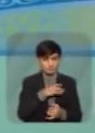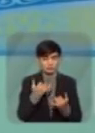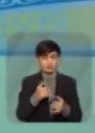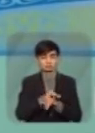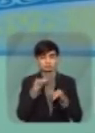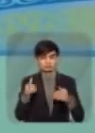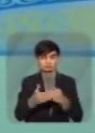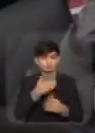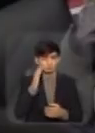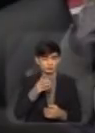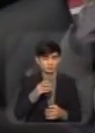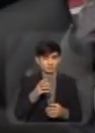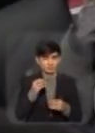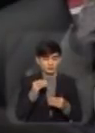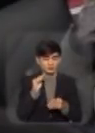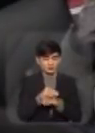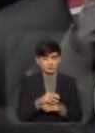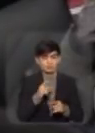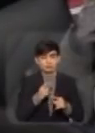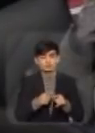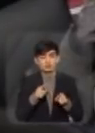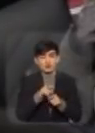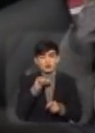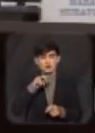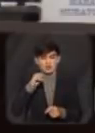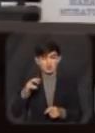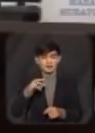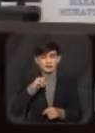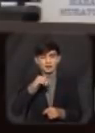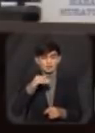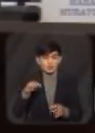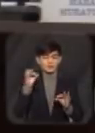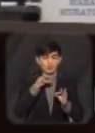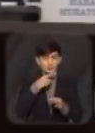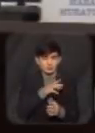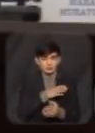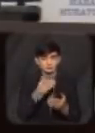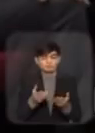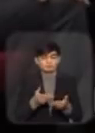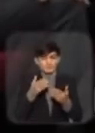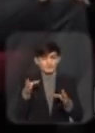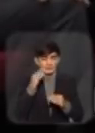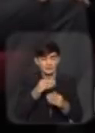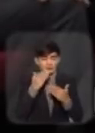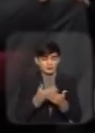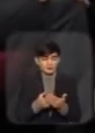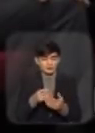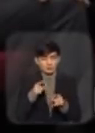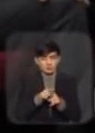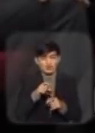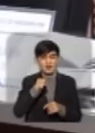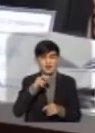күшейтті. Облыс әкімінің орынбасары Ұлан Тәжібаев кеңесушілерге табыс тіледі. Жоғарғы сот, бас прокуратура, әділет, ішкі істер,